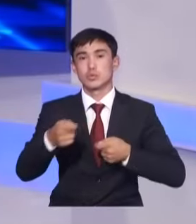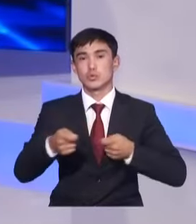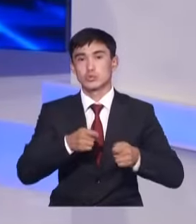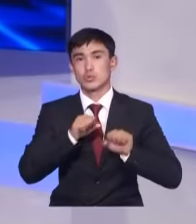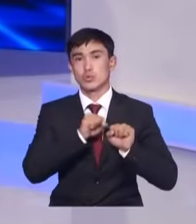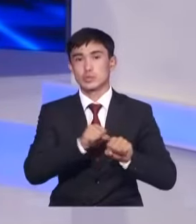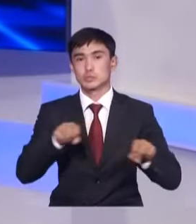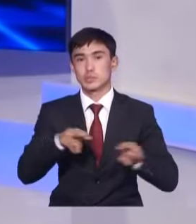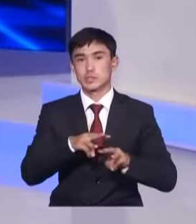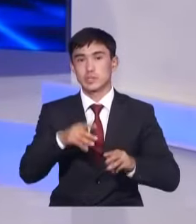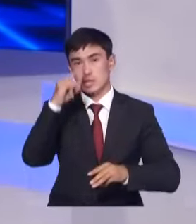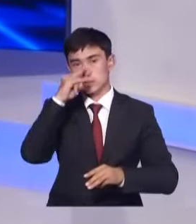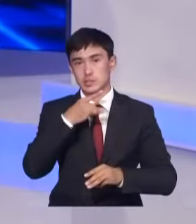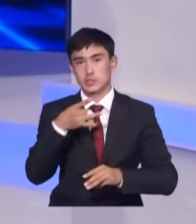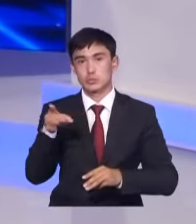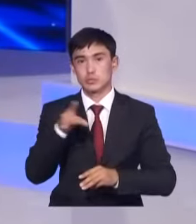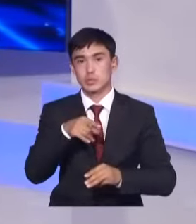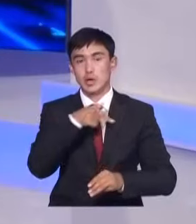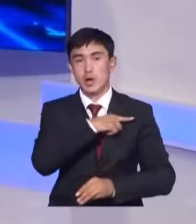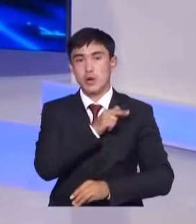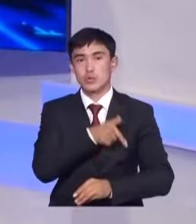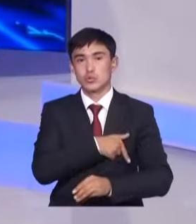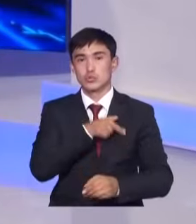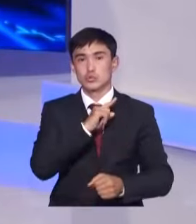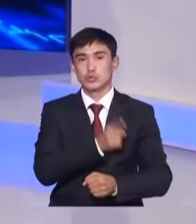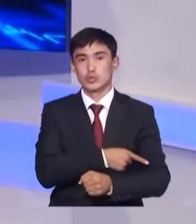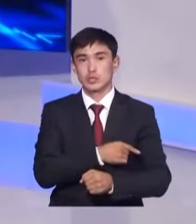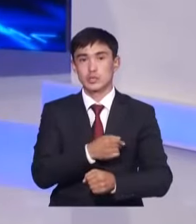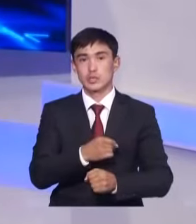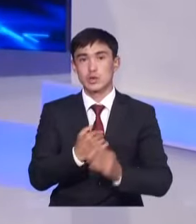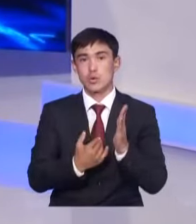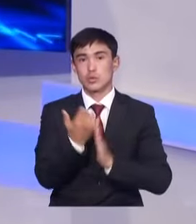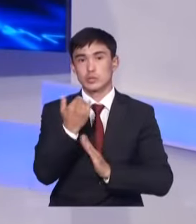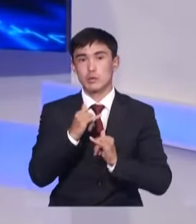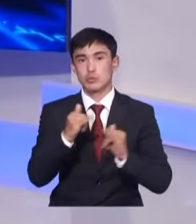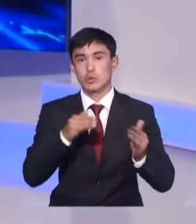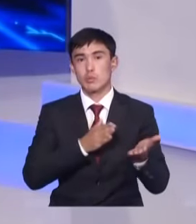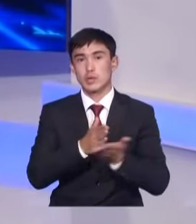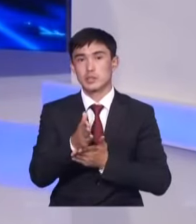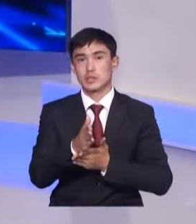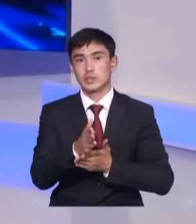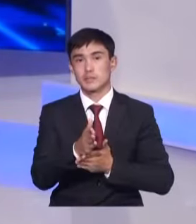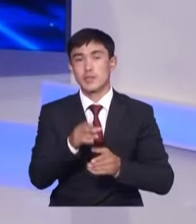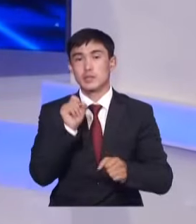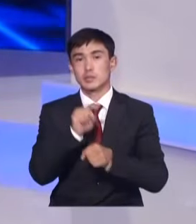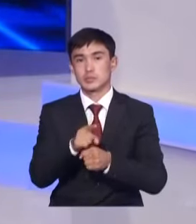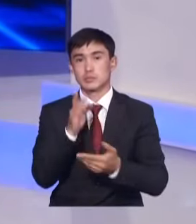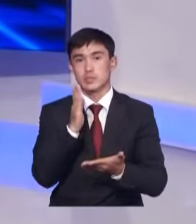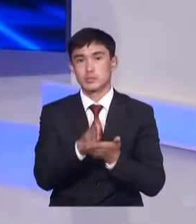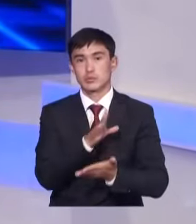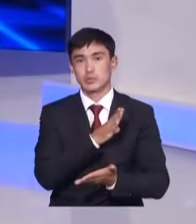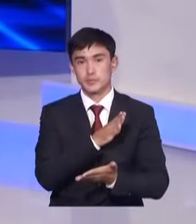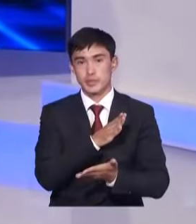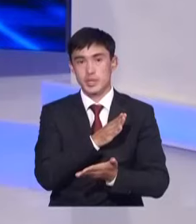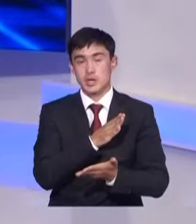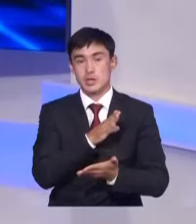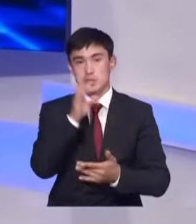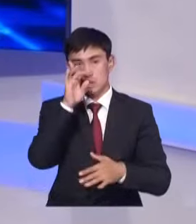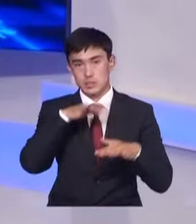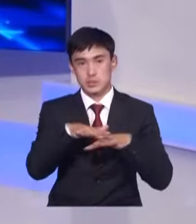қорғаныс министріне Қазақстан Республикасы қарулы күштерінің әлеуетін одан әрі дамытуға бағытталған бірқатар тапсырма берді.